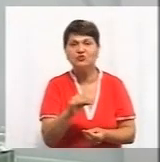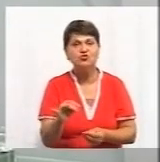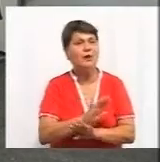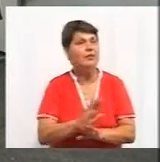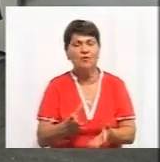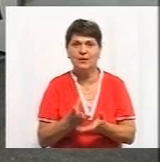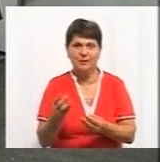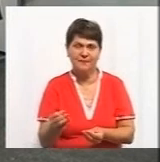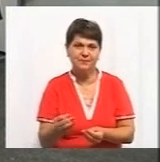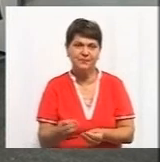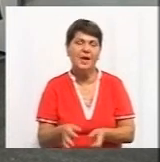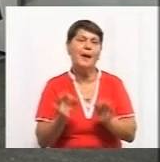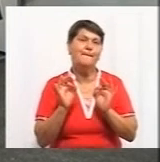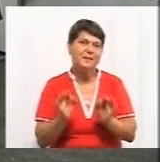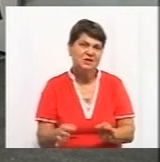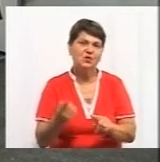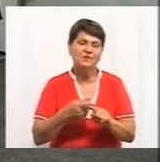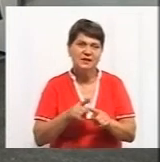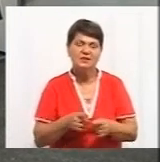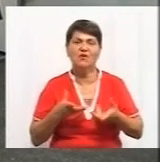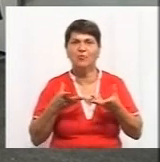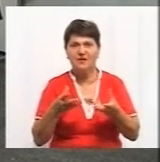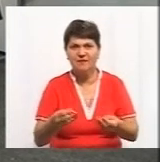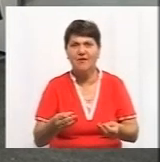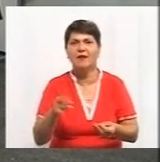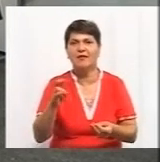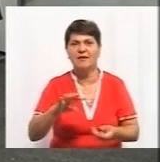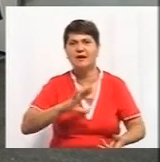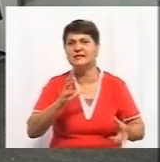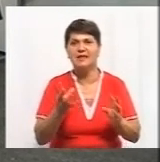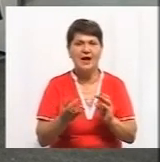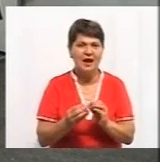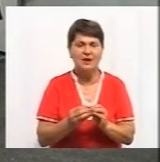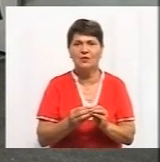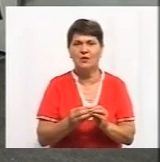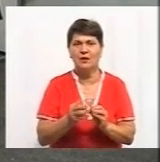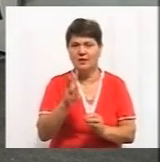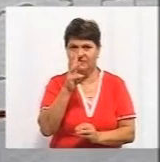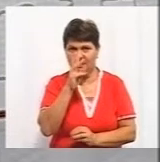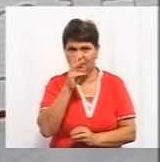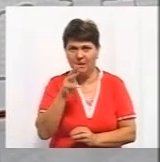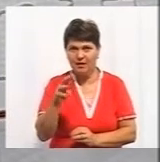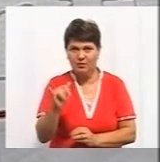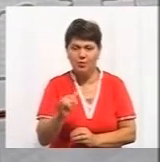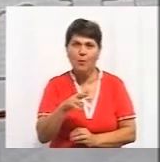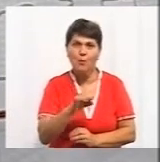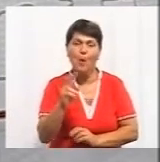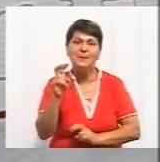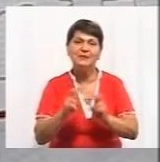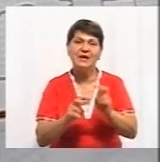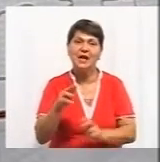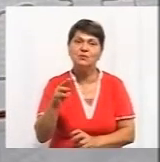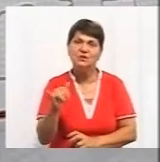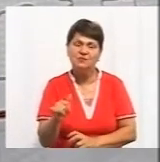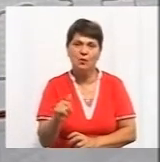Ну, безумовно, це впливає на загальну, будемо говорити, заробітну плату по підприємству. І